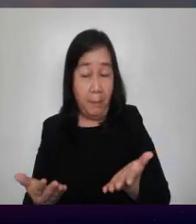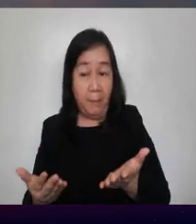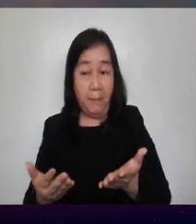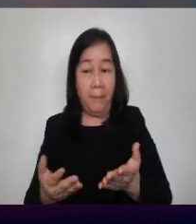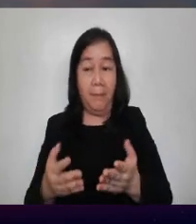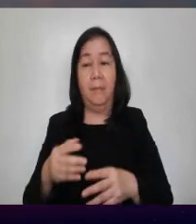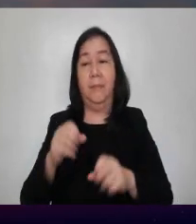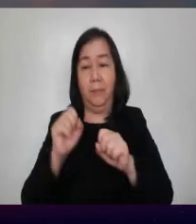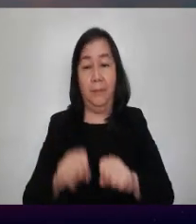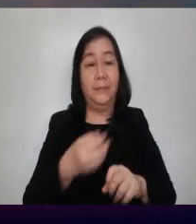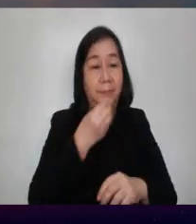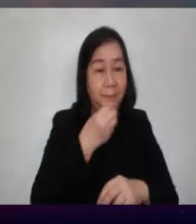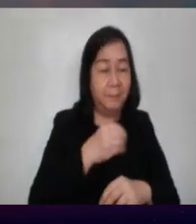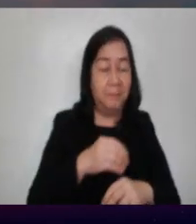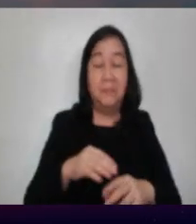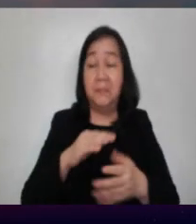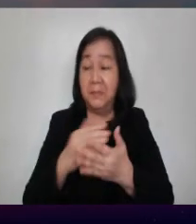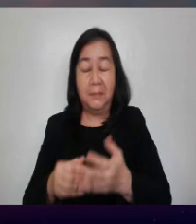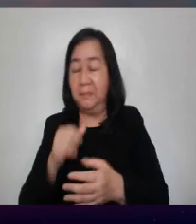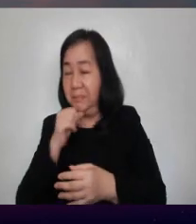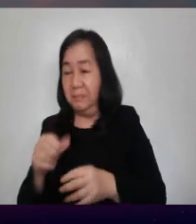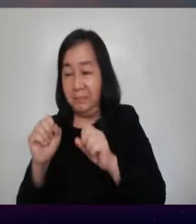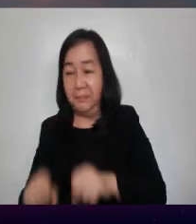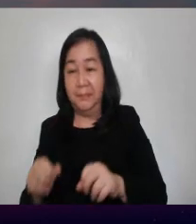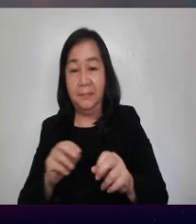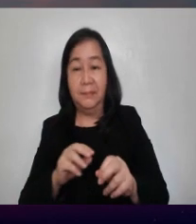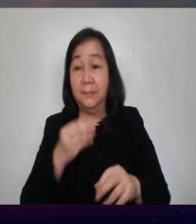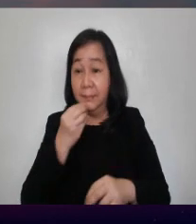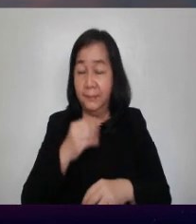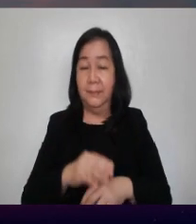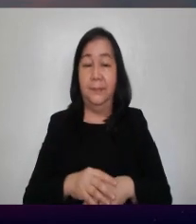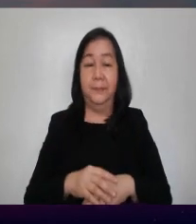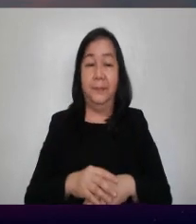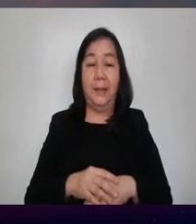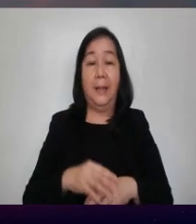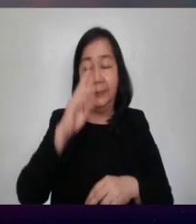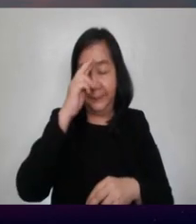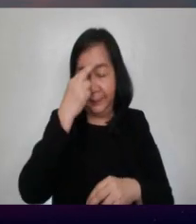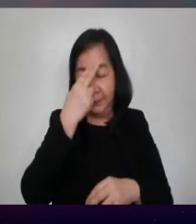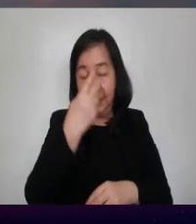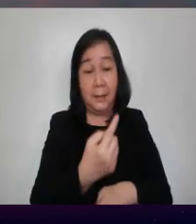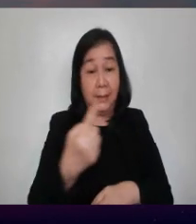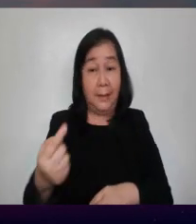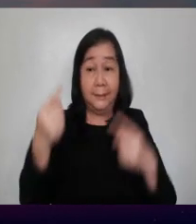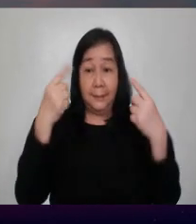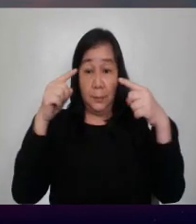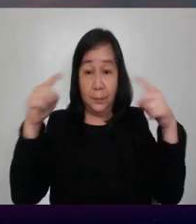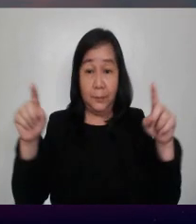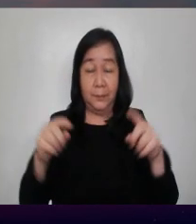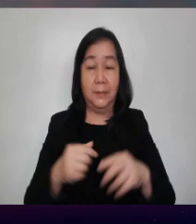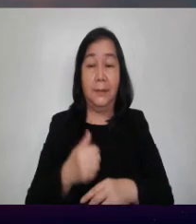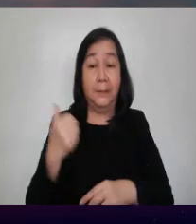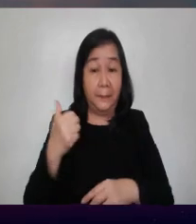habang ang isa naman ay naghihintay sa kanyang tamang panahon. Ito ay isang paalala na ang tagumpay ng